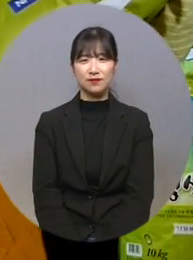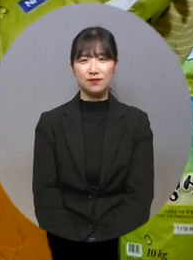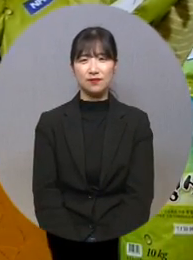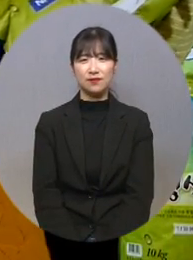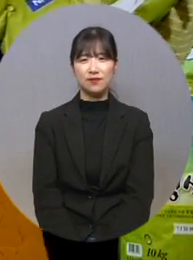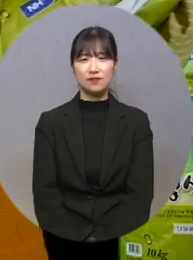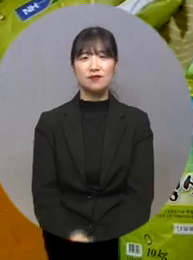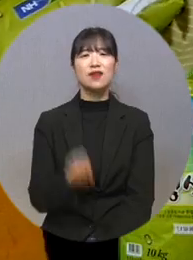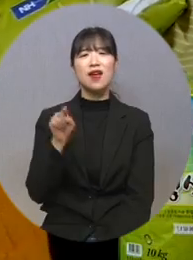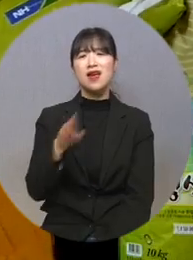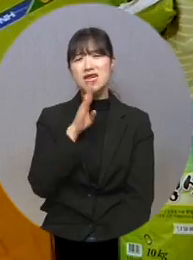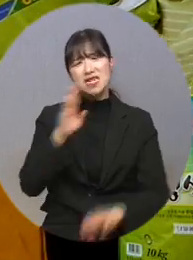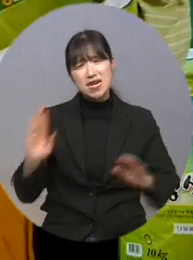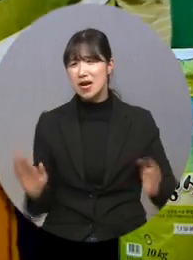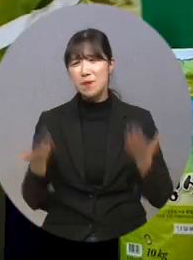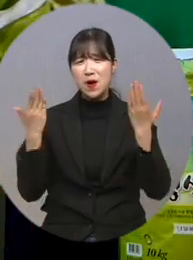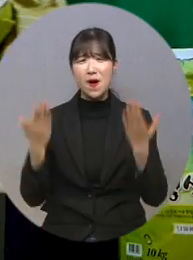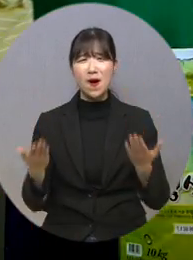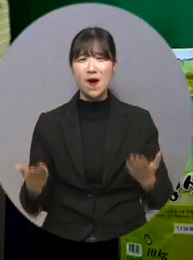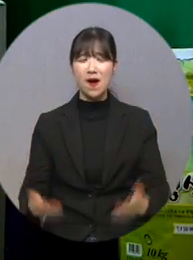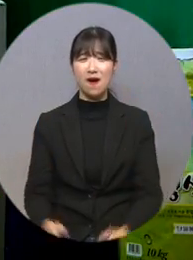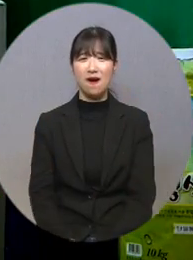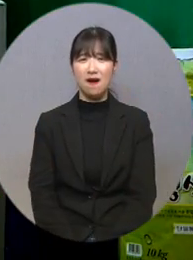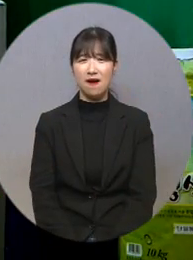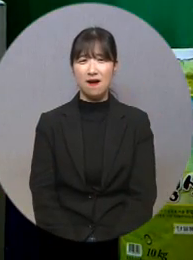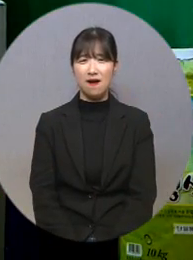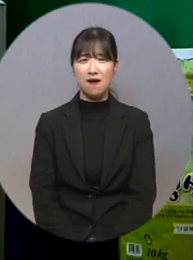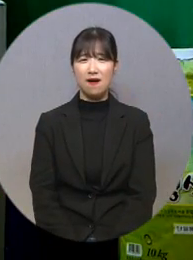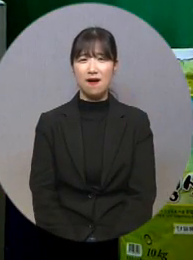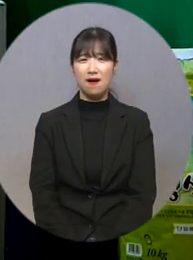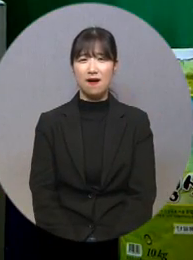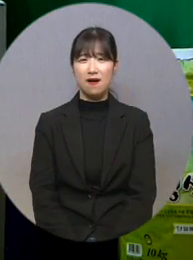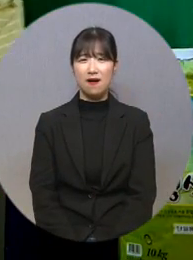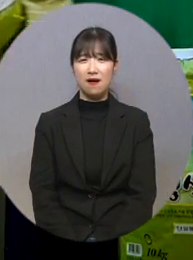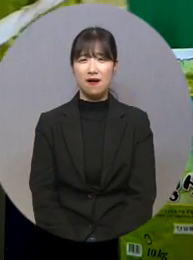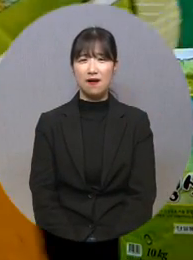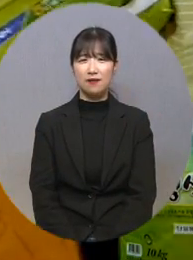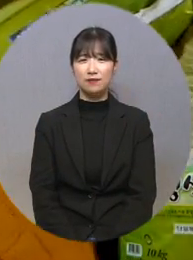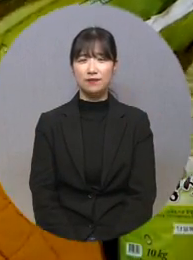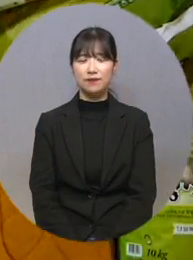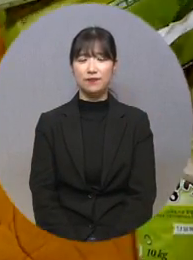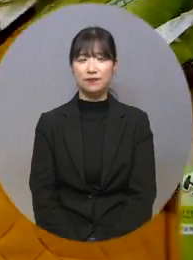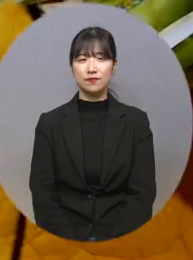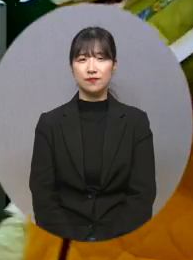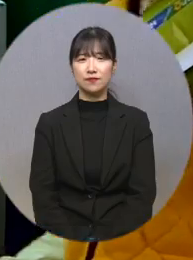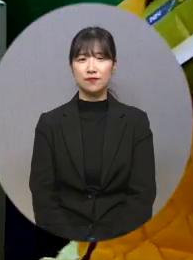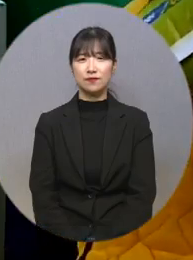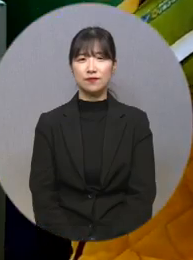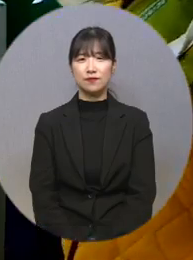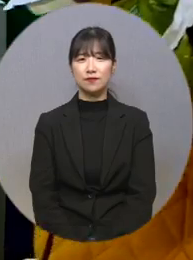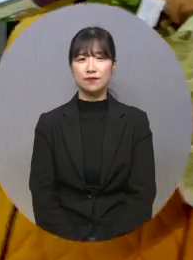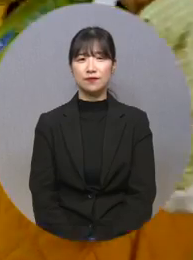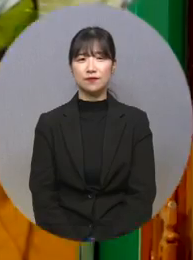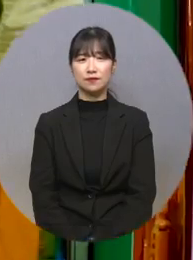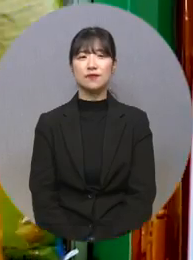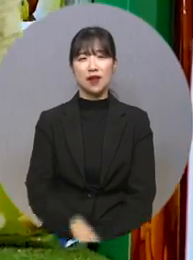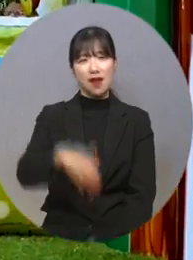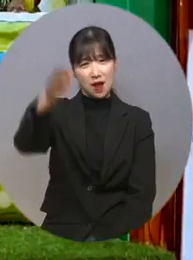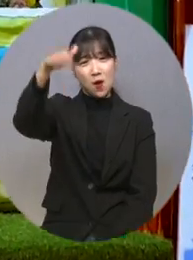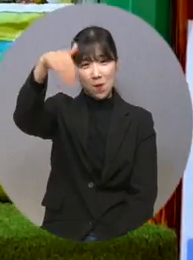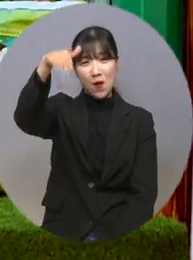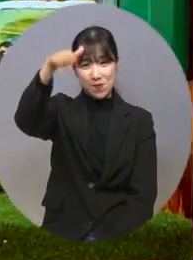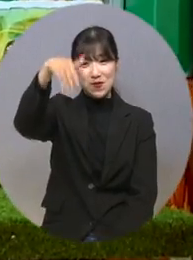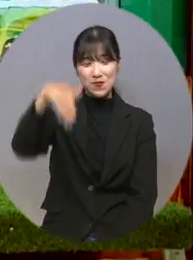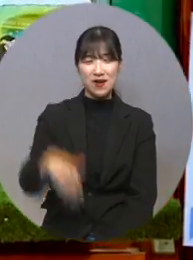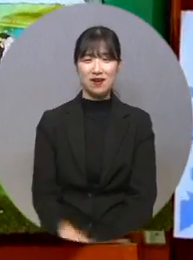이게 너무 가벼워. 네, 한 점 더 드시면 좋을 것 같습니다. 자, 하고 자, 기정 씨 일로 와요. 이거 이쪽으로 이쪽으로 와요.